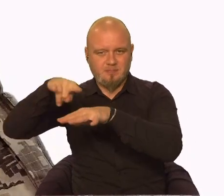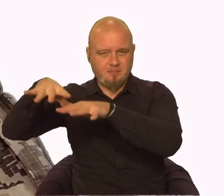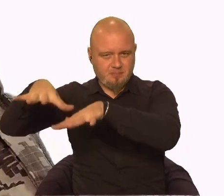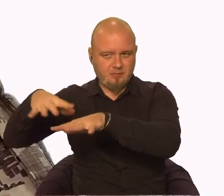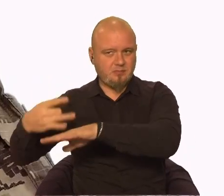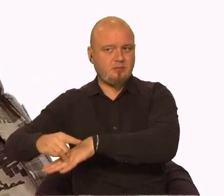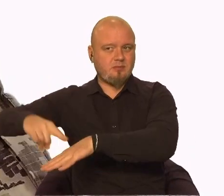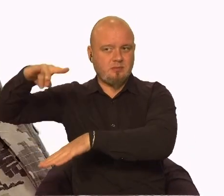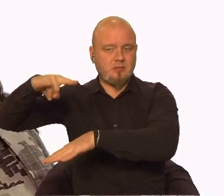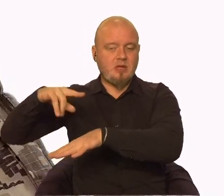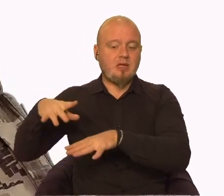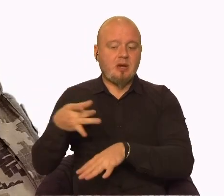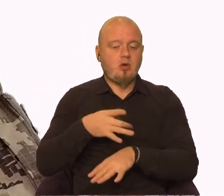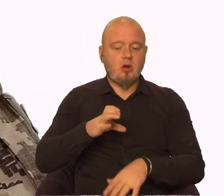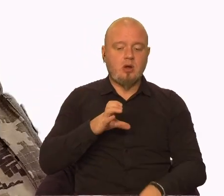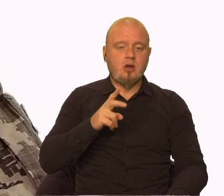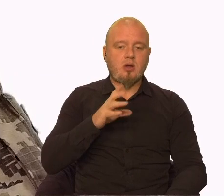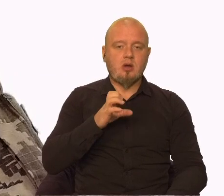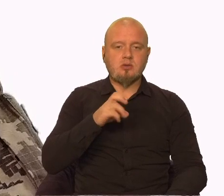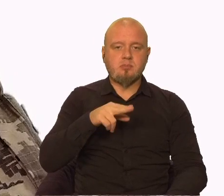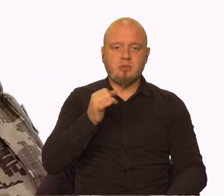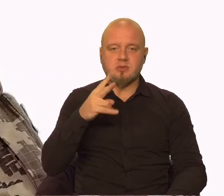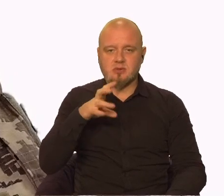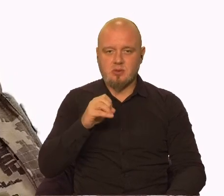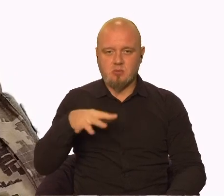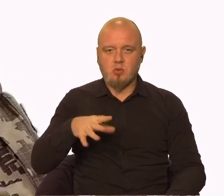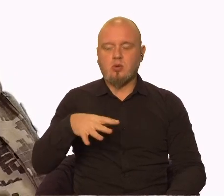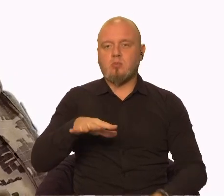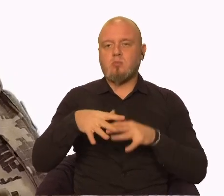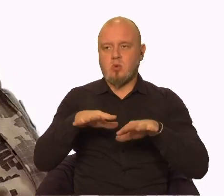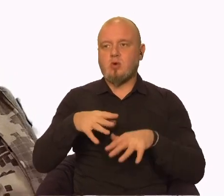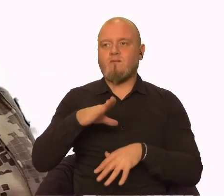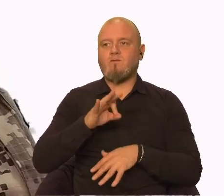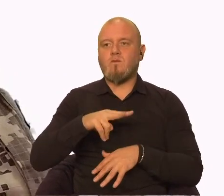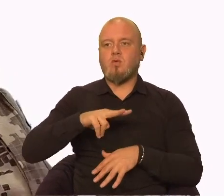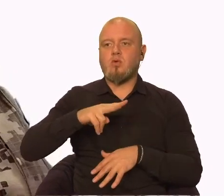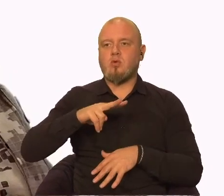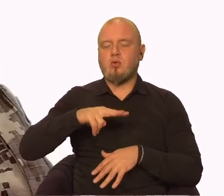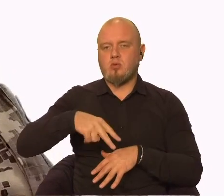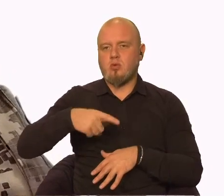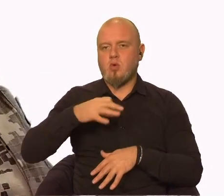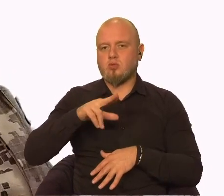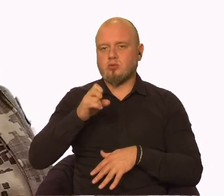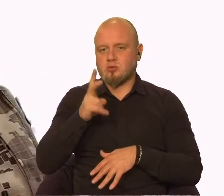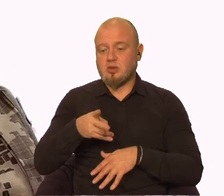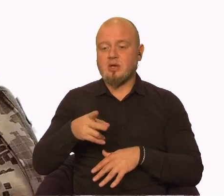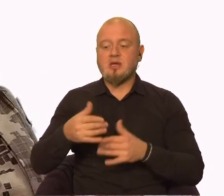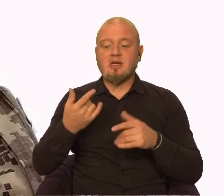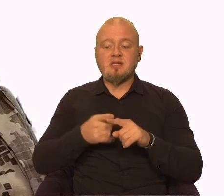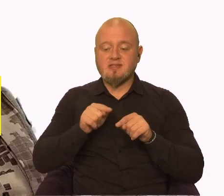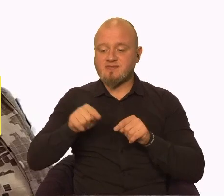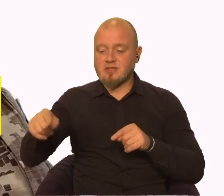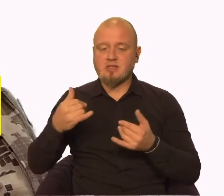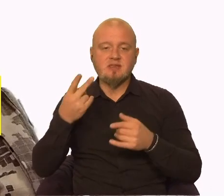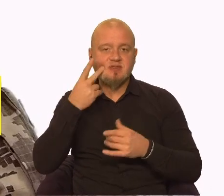з району Каспійського моря і з Волгодонська Ростовської області. Звідти зазвичай зараз завдають ударів